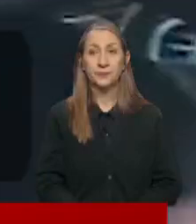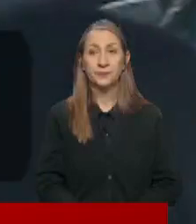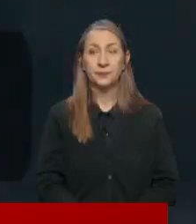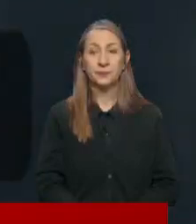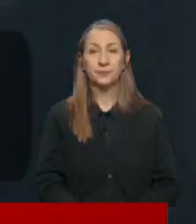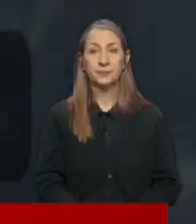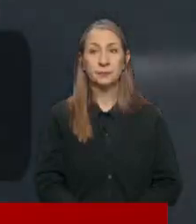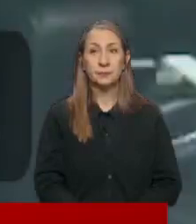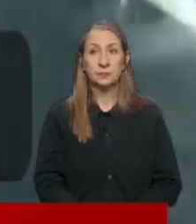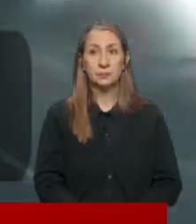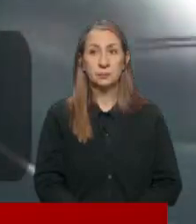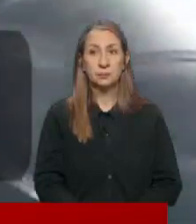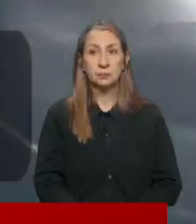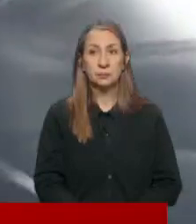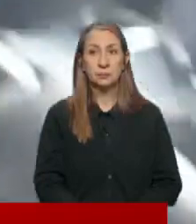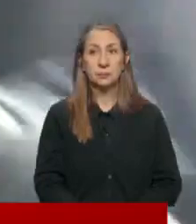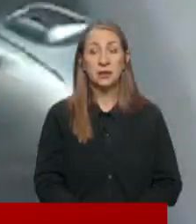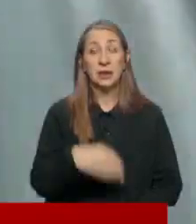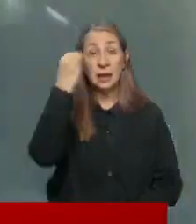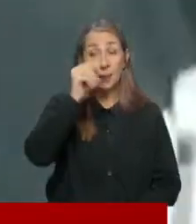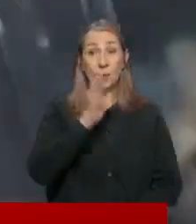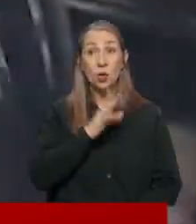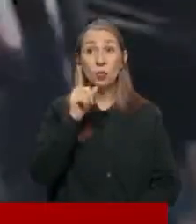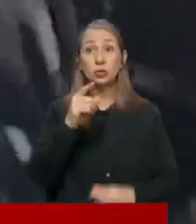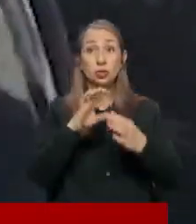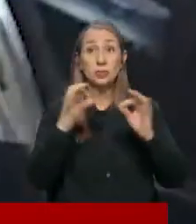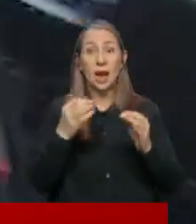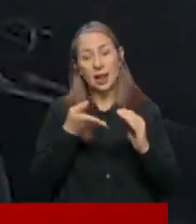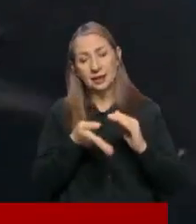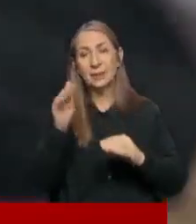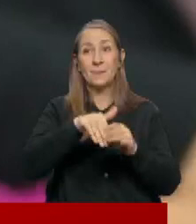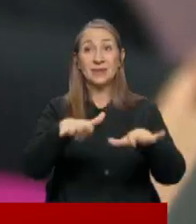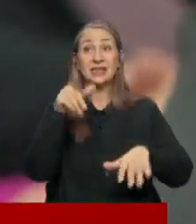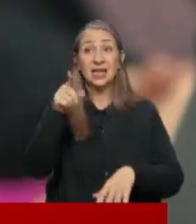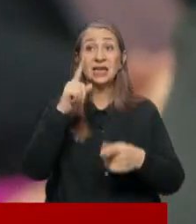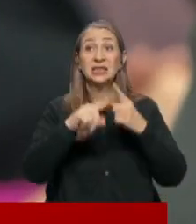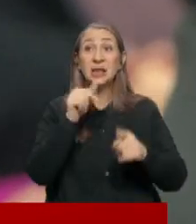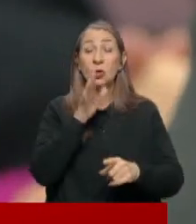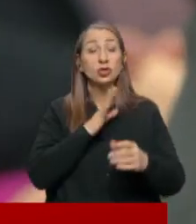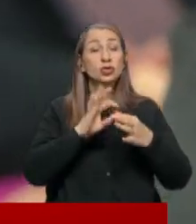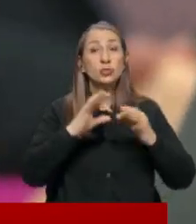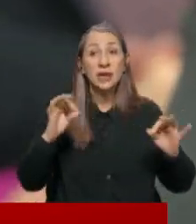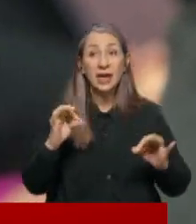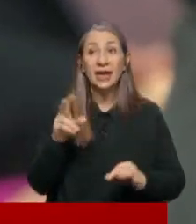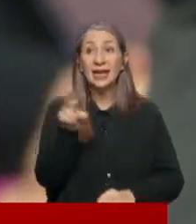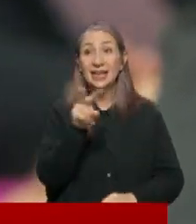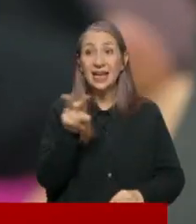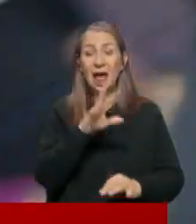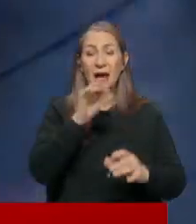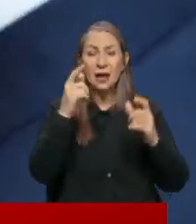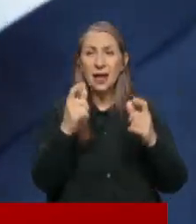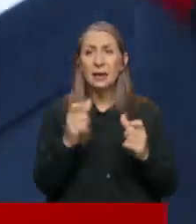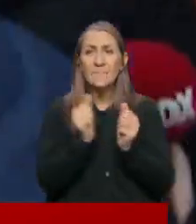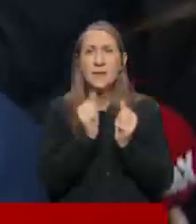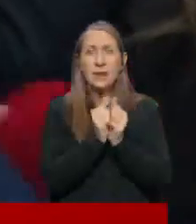Saraçhane düğümü çözüldü mü efendim? Düğüm yoktu ki. Ekrem İmamoğlu bu sözlerle ayrıldı meclisten. Kılıçdaroğlu'nun cümleleri, ikilinin her